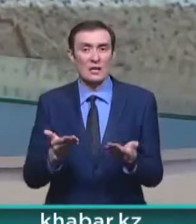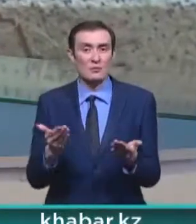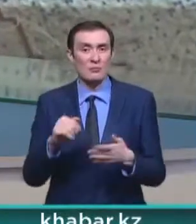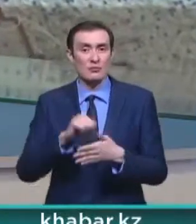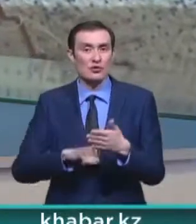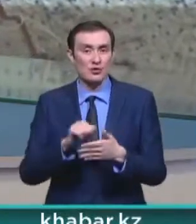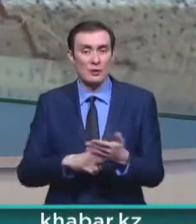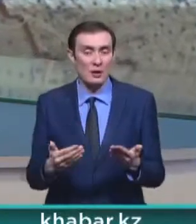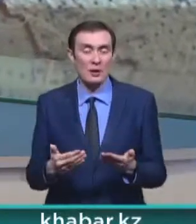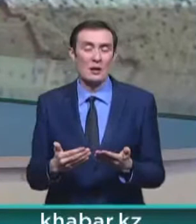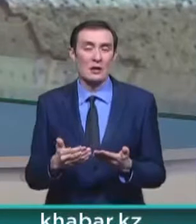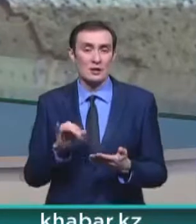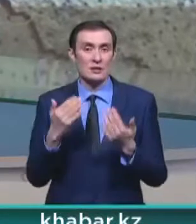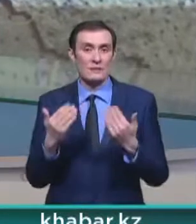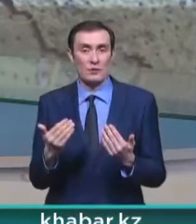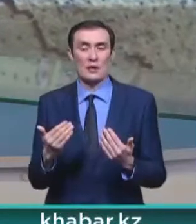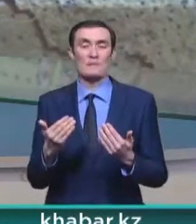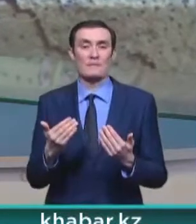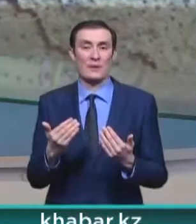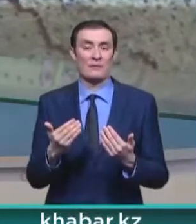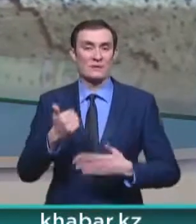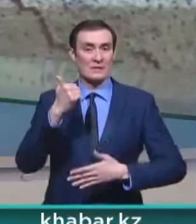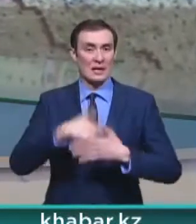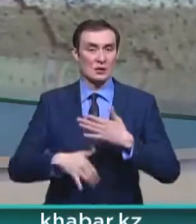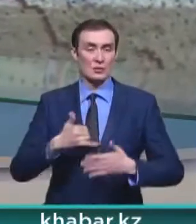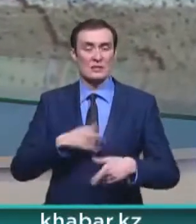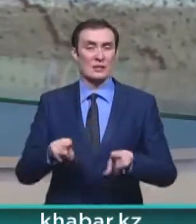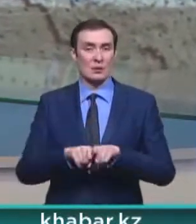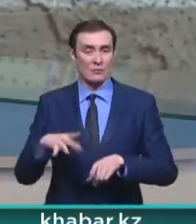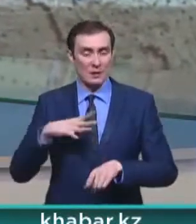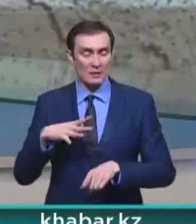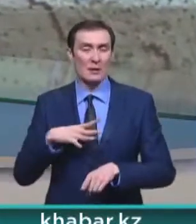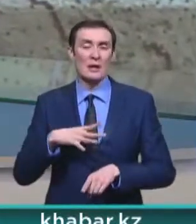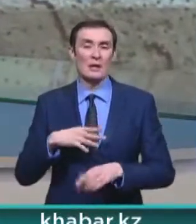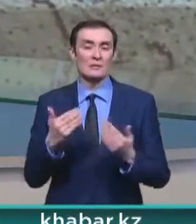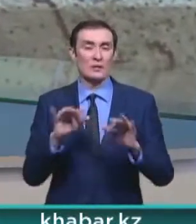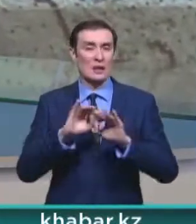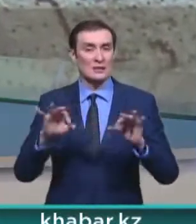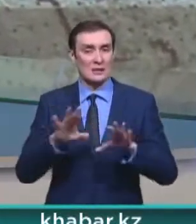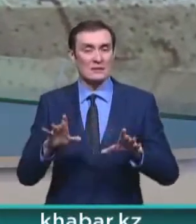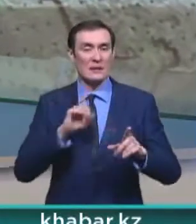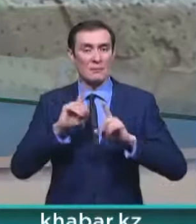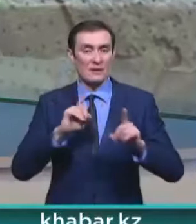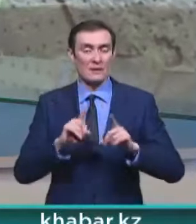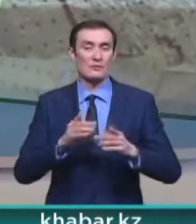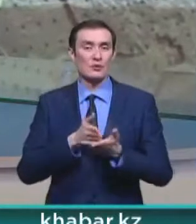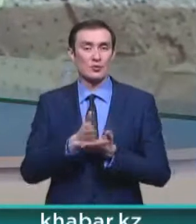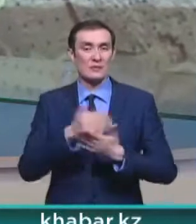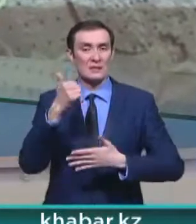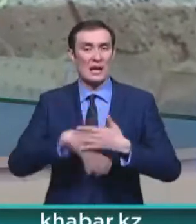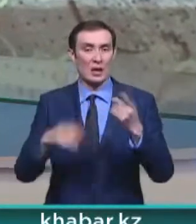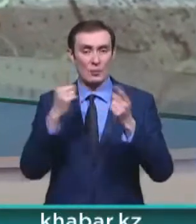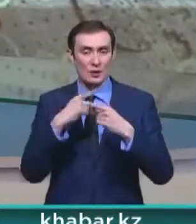иным причинам. И сегодня в столице, по крайней мере, такие случаи проходили. Об этом сегодня было рассказано на брифинге в службе